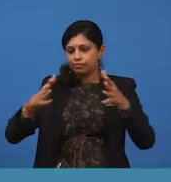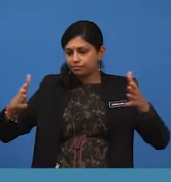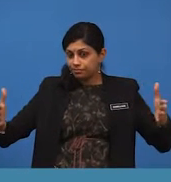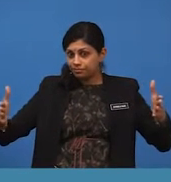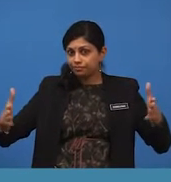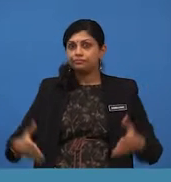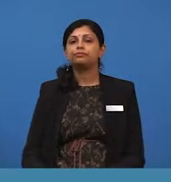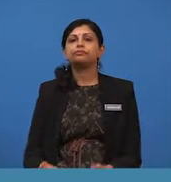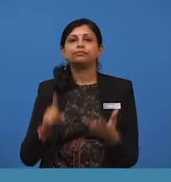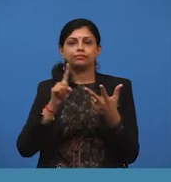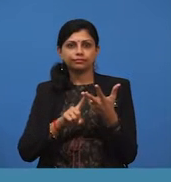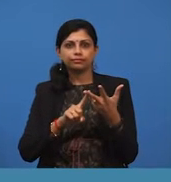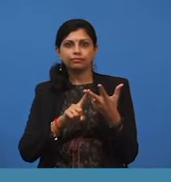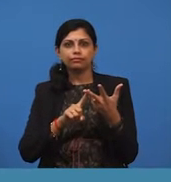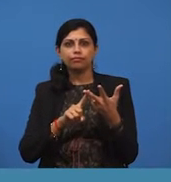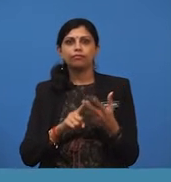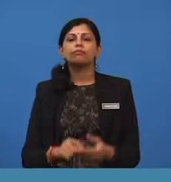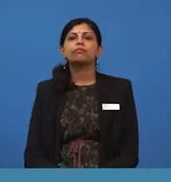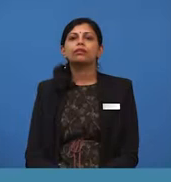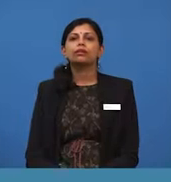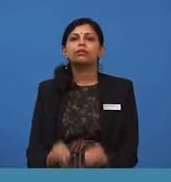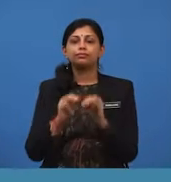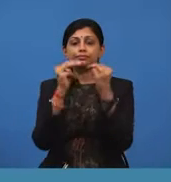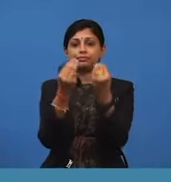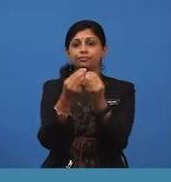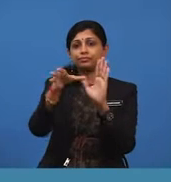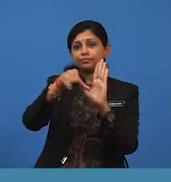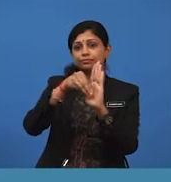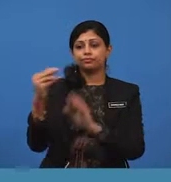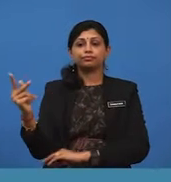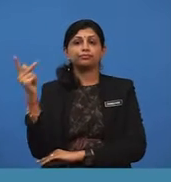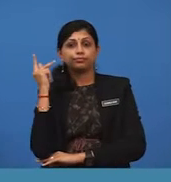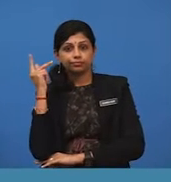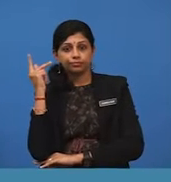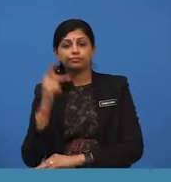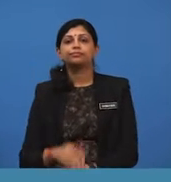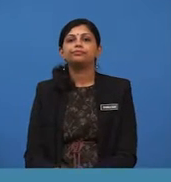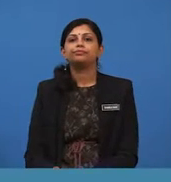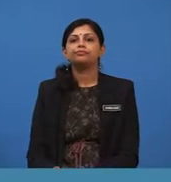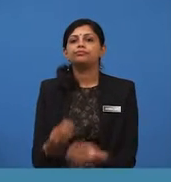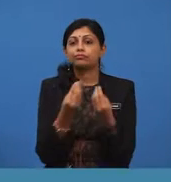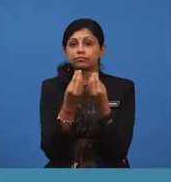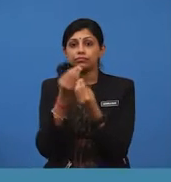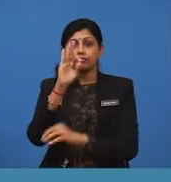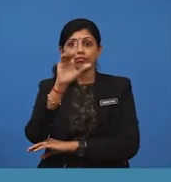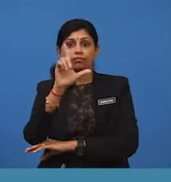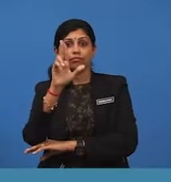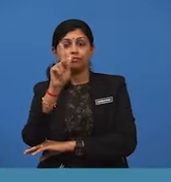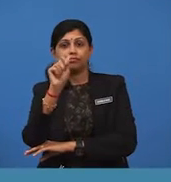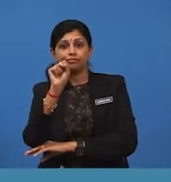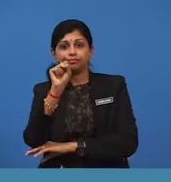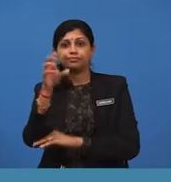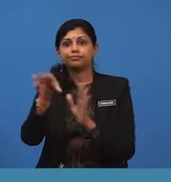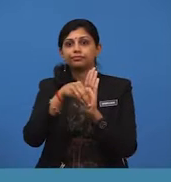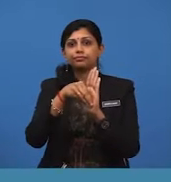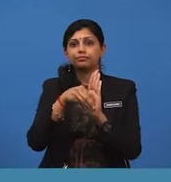Dan yang ketiga, apabila magnet yang lebih kuat digunakan, jumlah flux magnet akan meningkat. maka